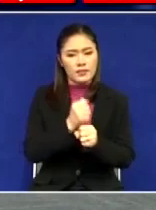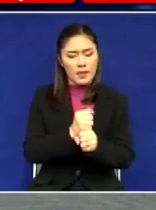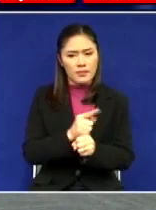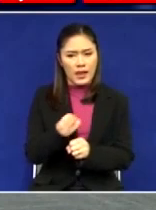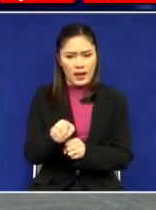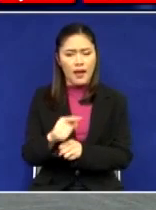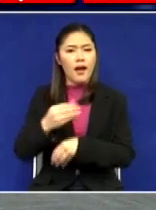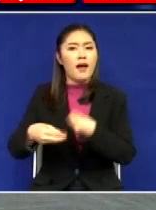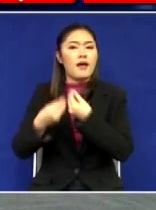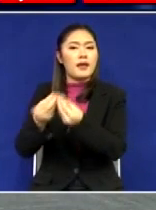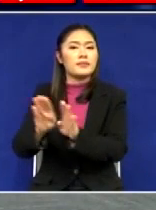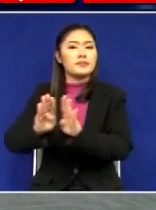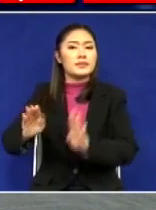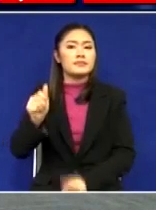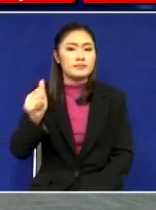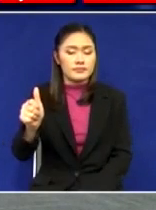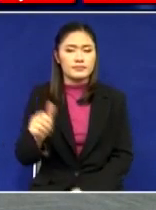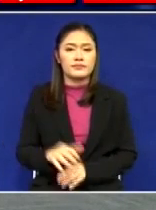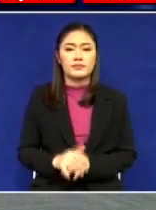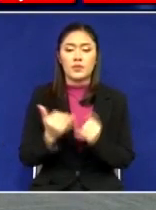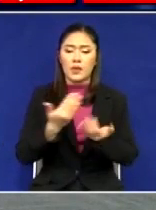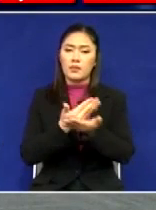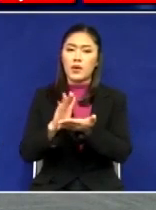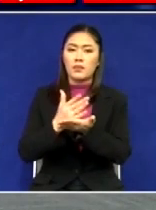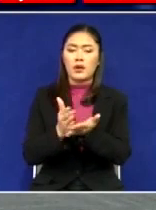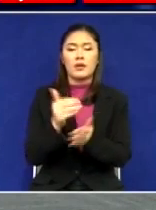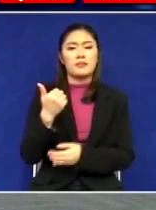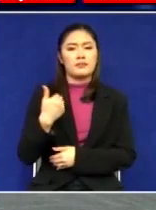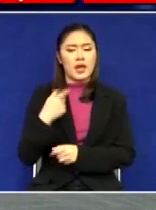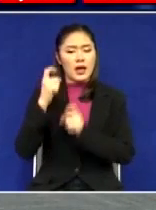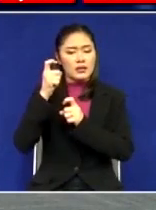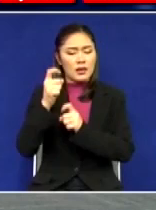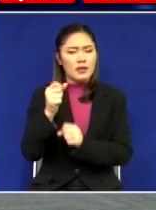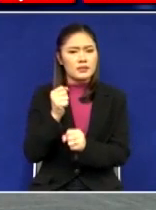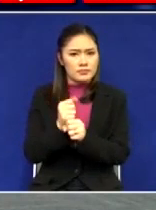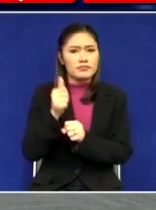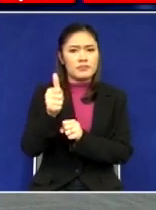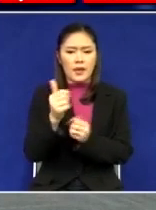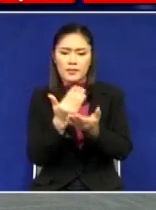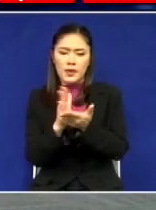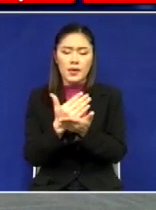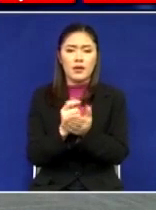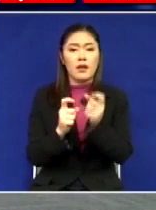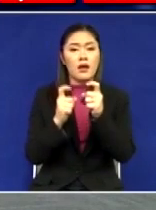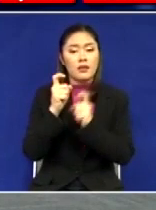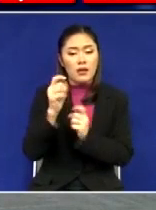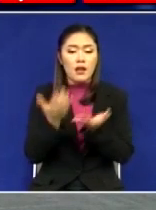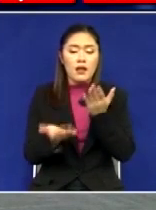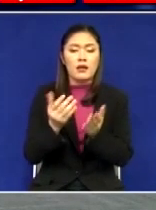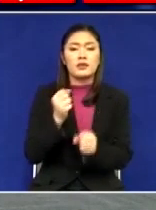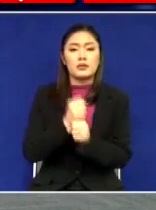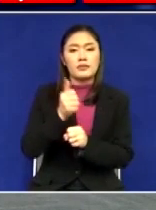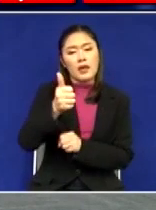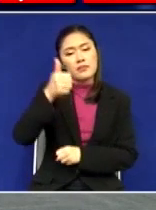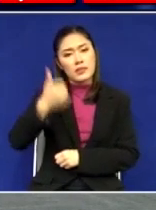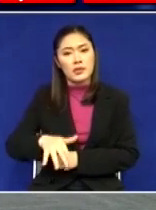ให้เปิดได้เนี่ยนะครับทุกแห่งสามารถบริหารจัดการให้มีความเสี่ยงต่ำลงได้อีกนะครับขึ้นอยู่กับว่าเราจะทำอะไรได้บ้างนะ